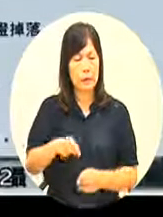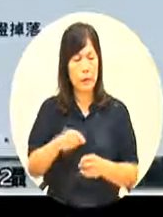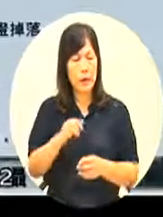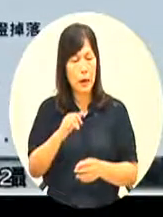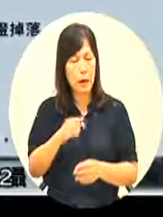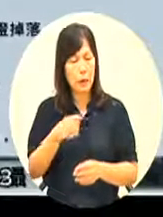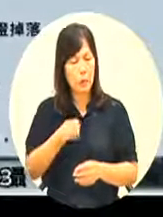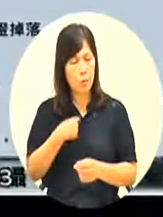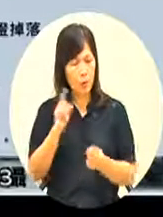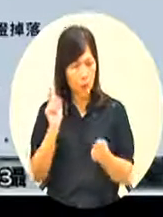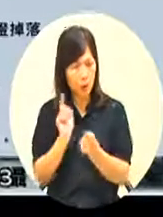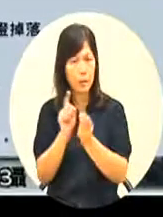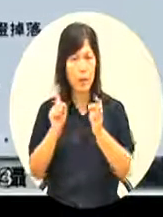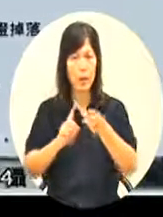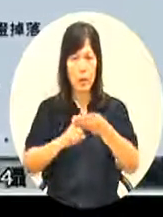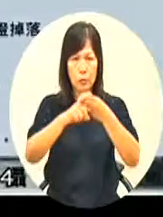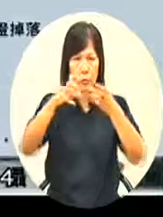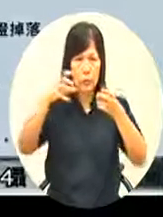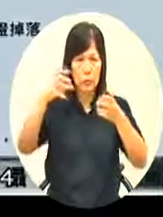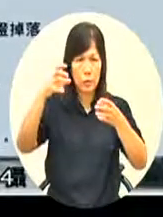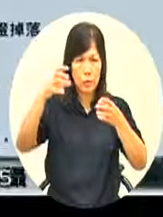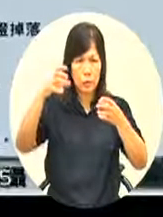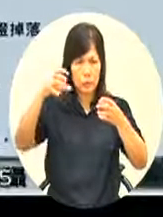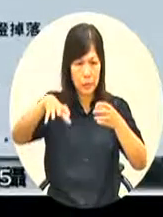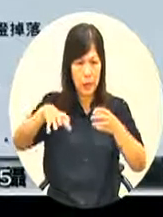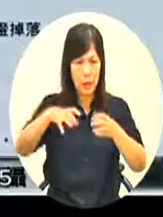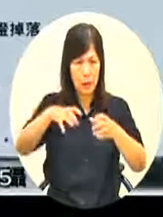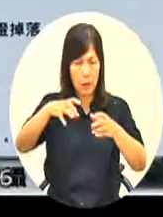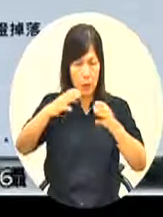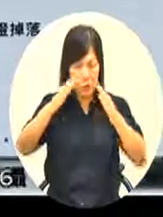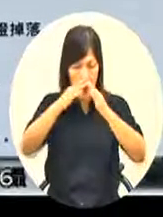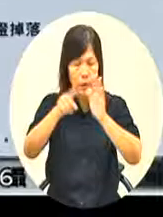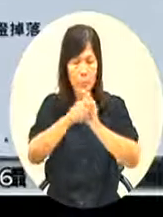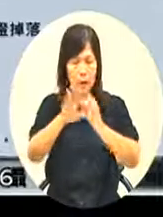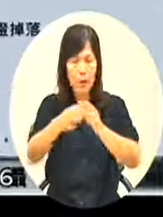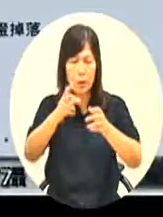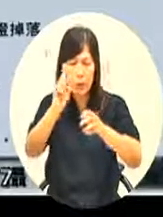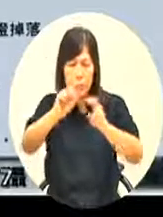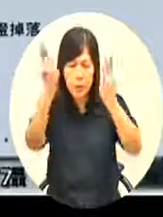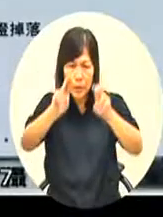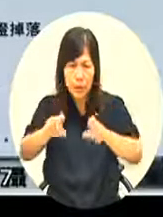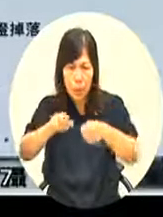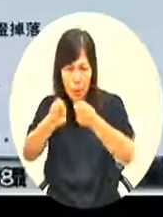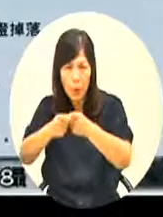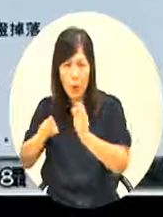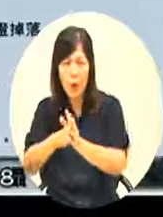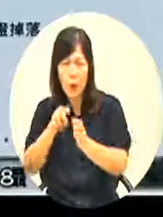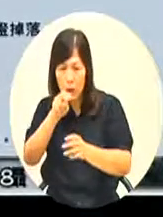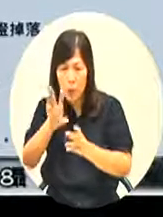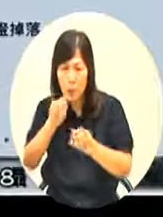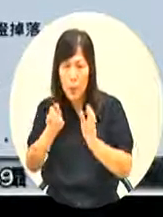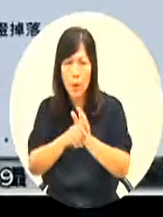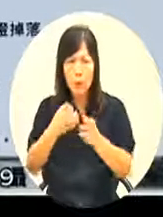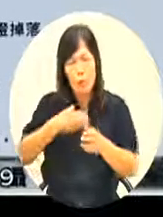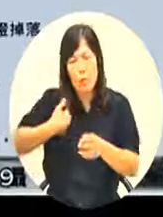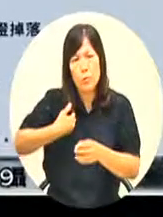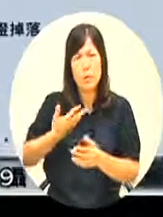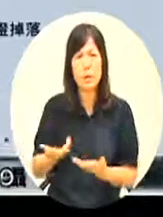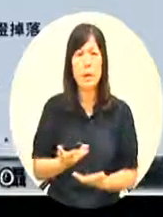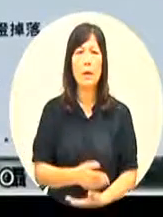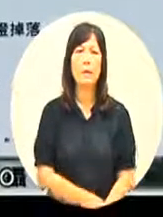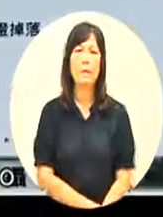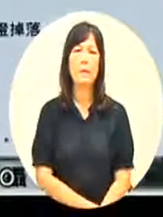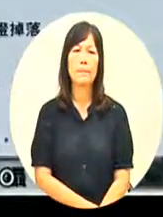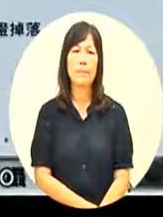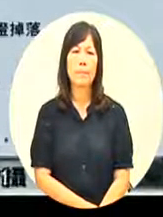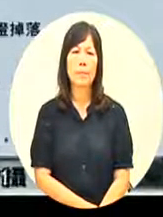到主场馆上面的那个光电冷板受损，我也不晓得到底有没有，然后它的机电设备到底有没有受损。因